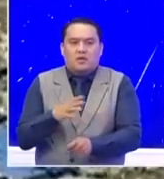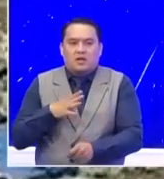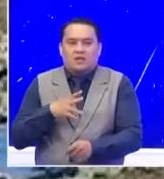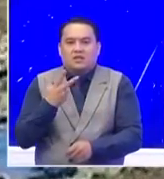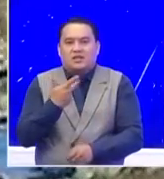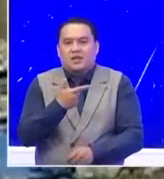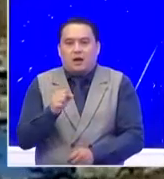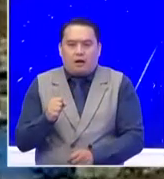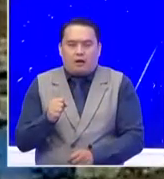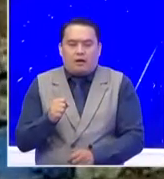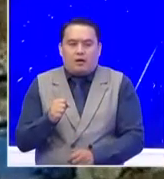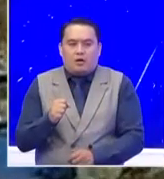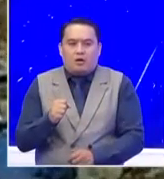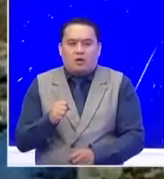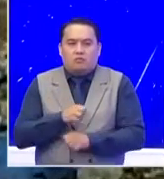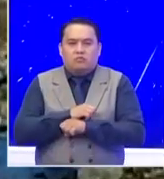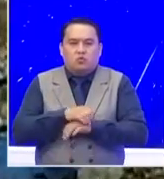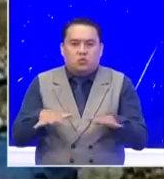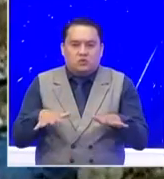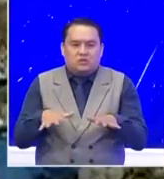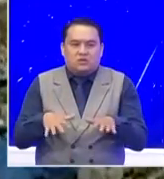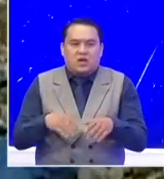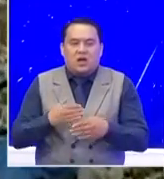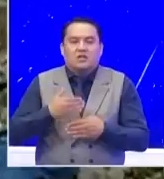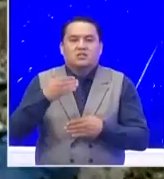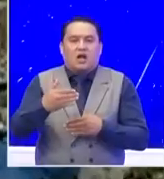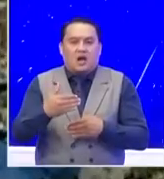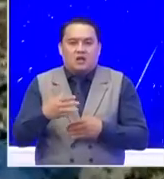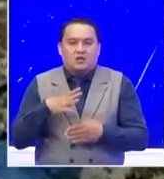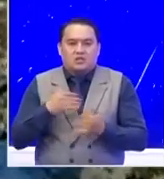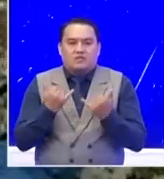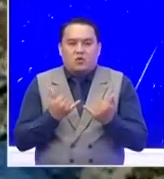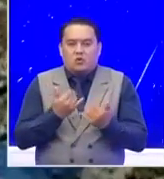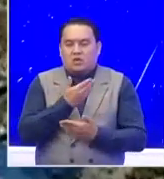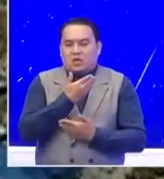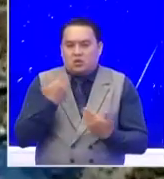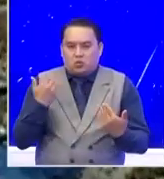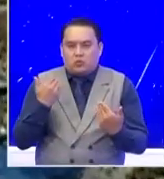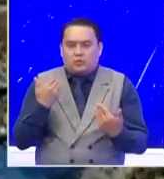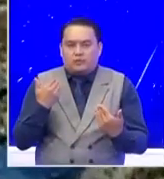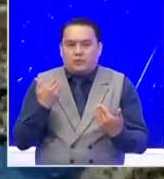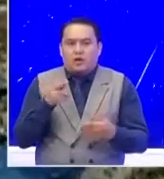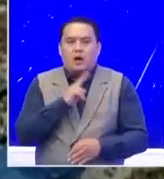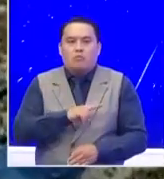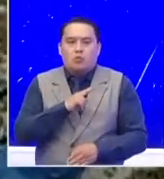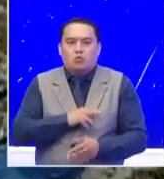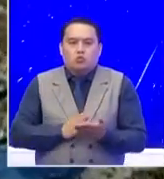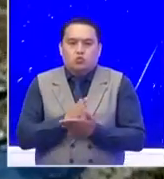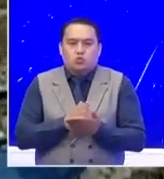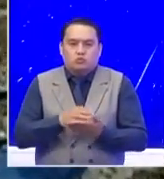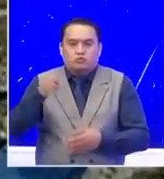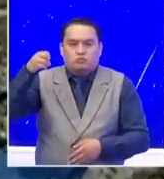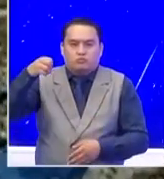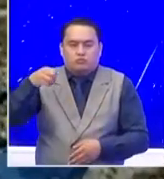3 гектара. Угрозы распространения за территорию полигона на данный момент не имеется. Работает служба пожаротушения